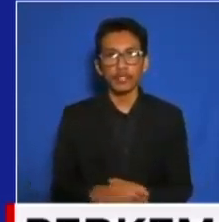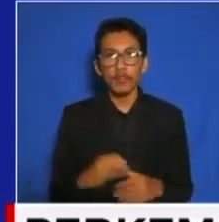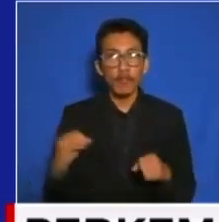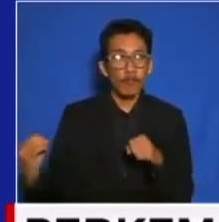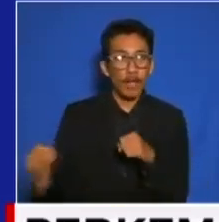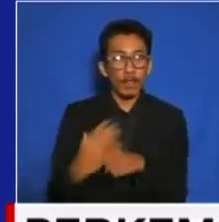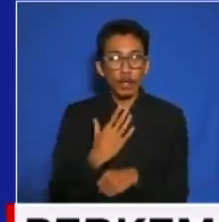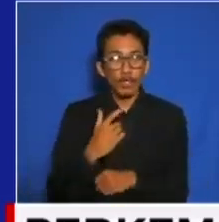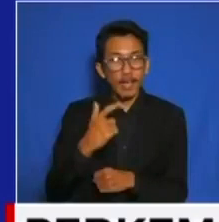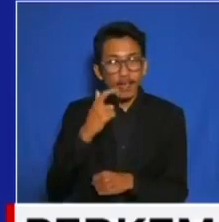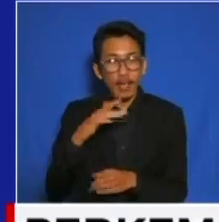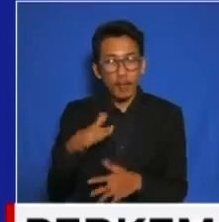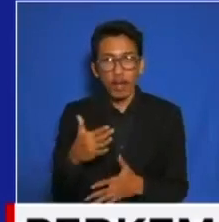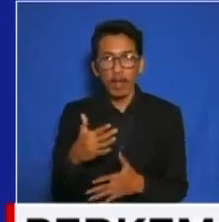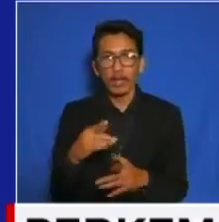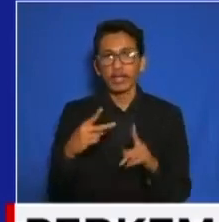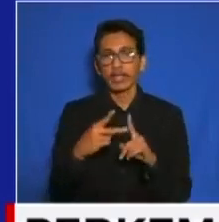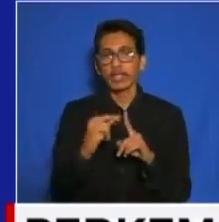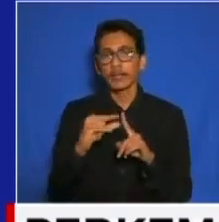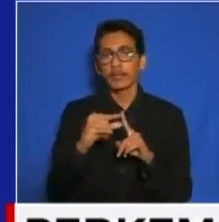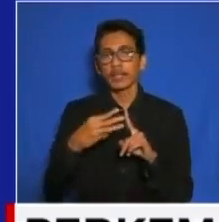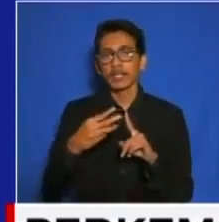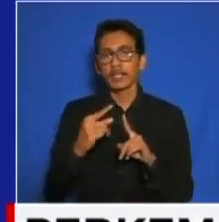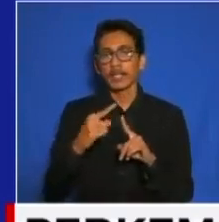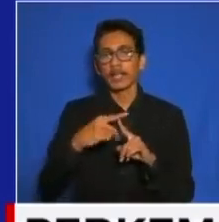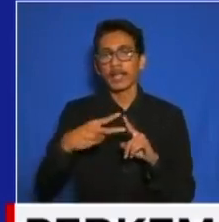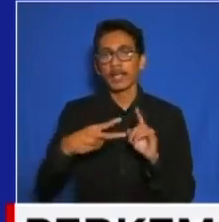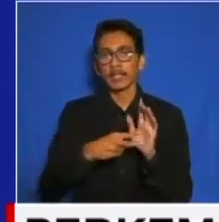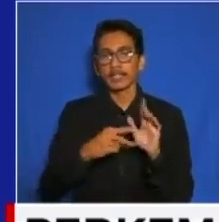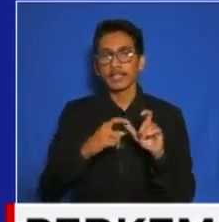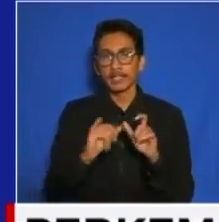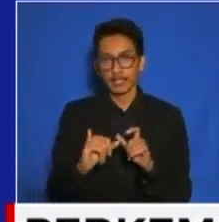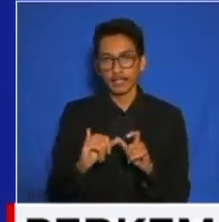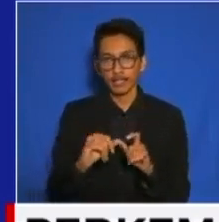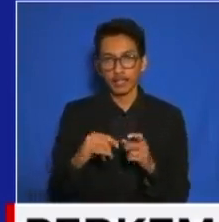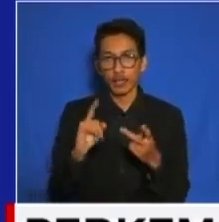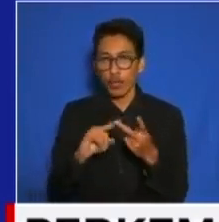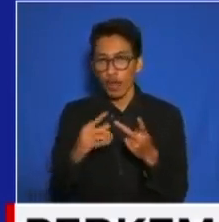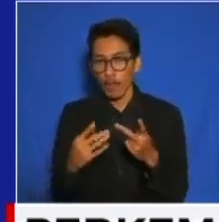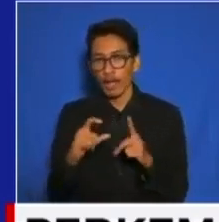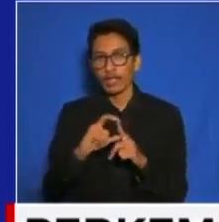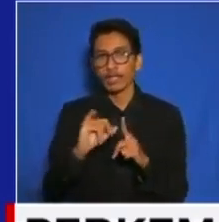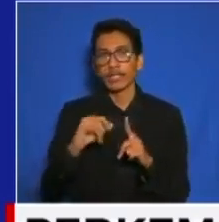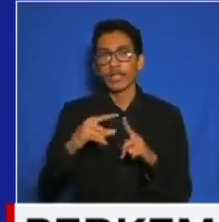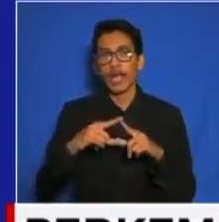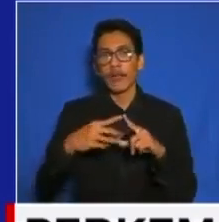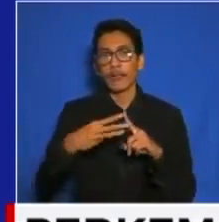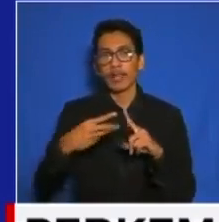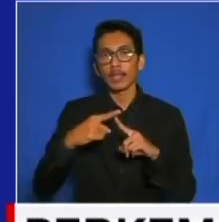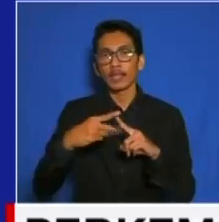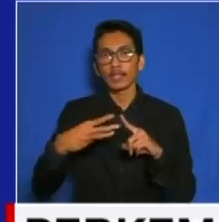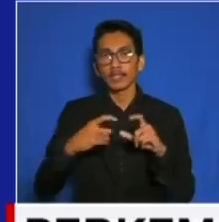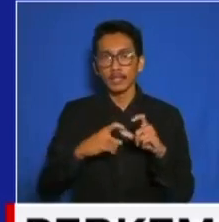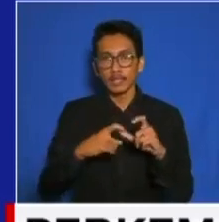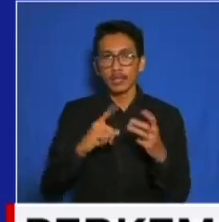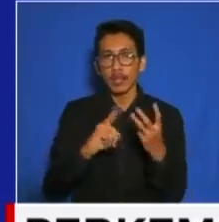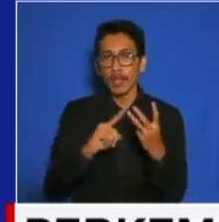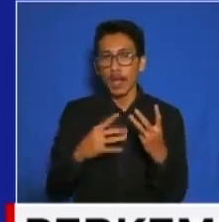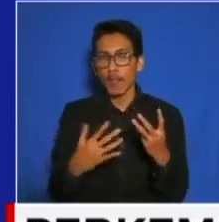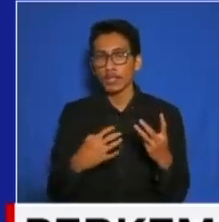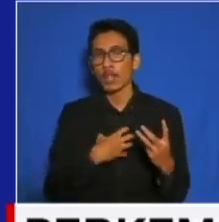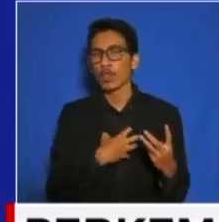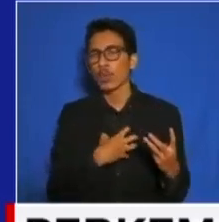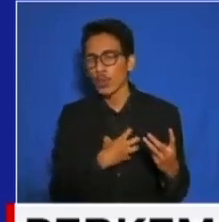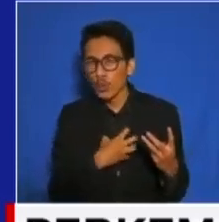hipertensi. Kemudian yang kedua adalah diabetes. Yang ketiga jantung.